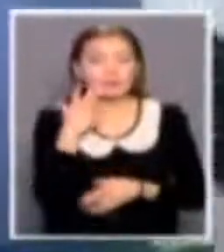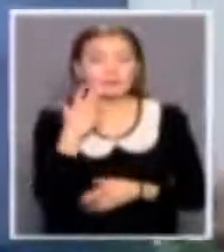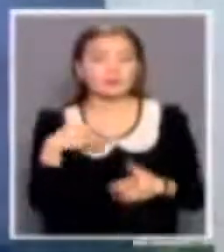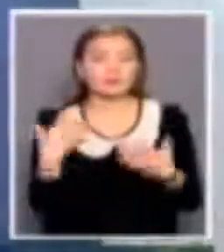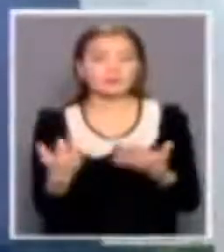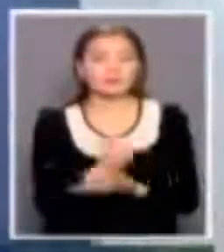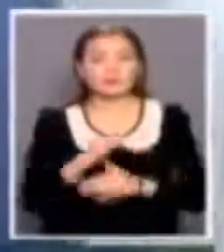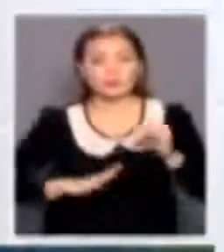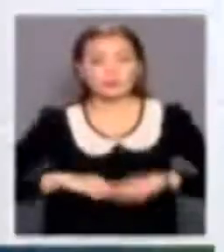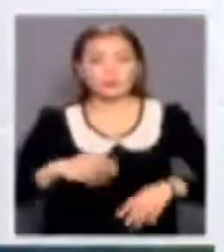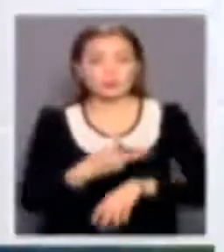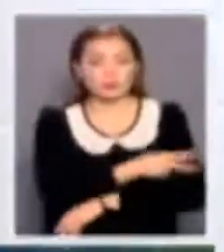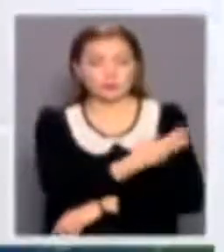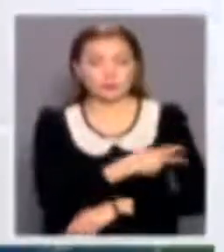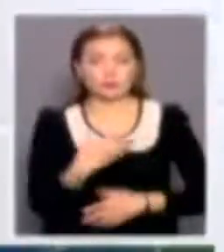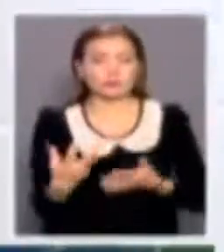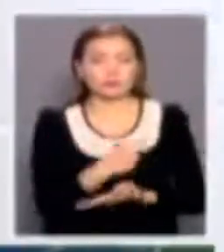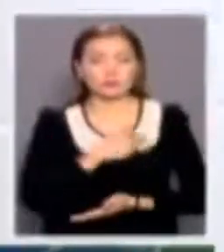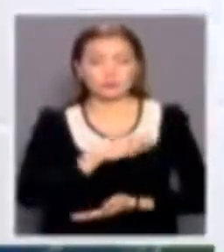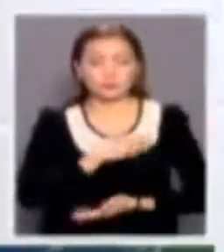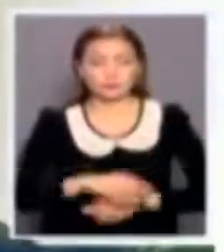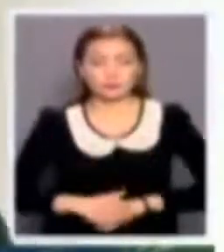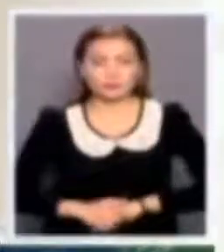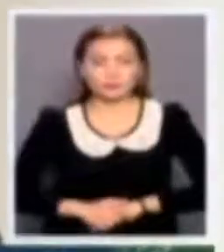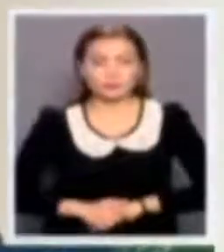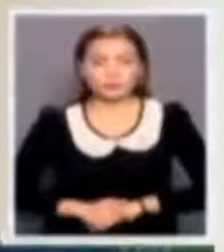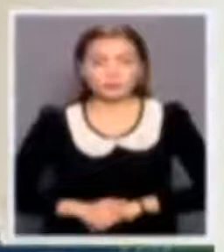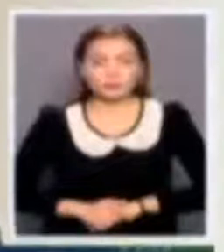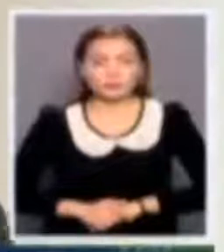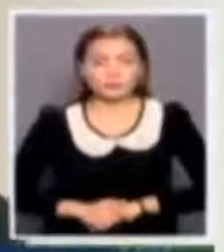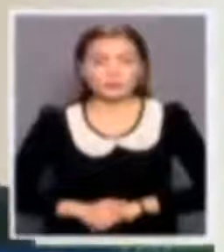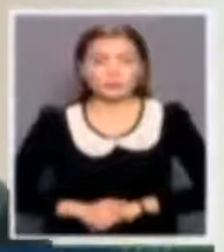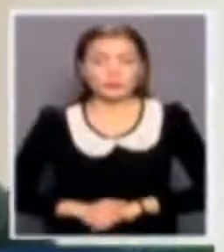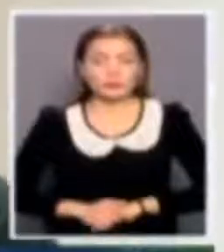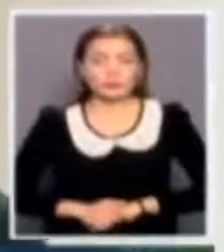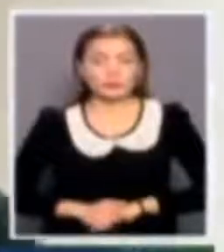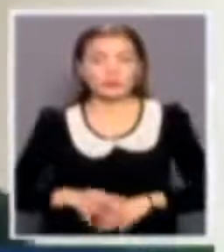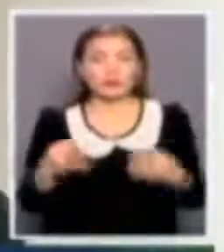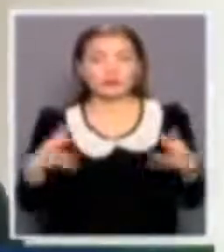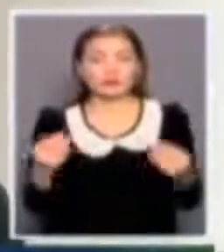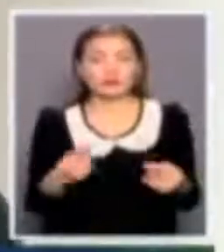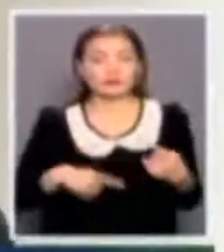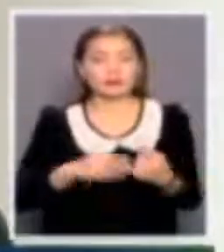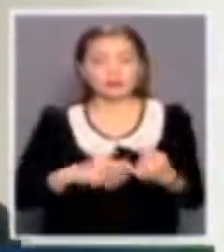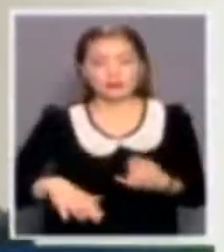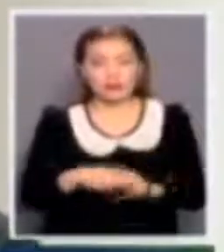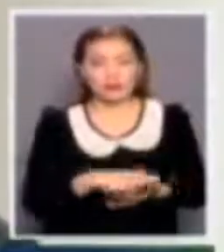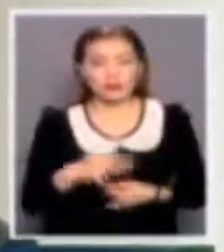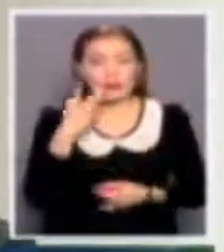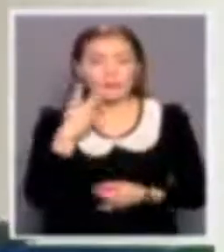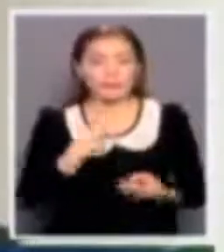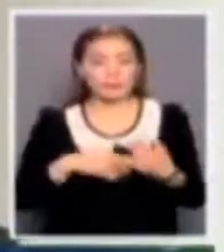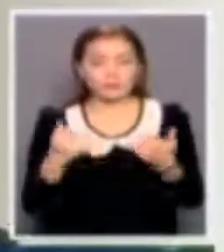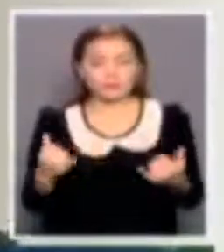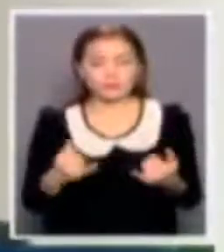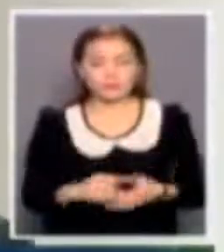пожелал специалистам амбулатории успехов в работе. В канун замечательного праздника Дня независимости нашей страны мы